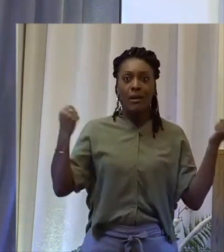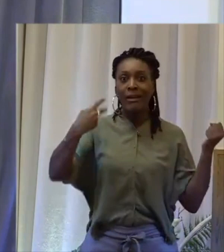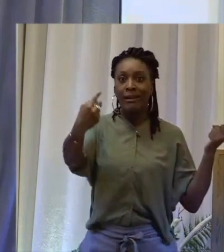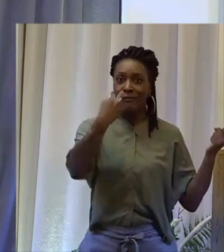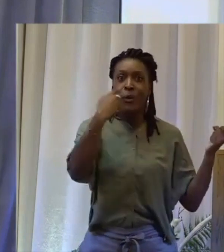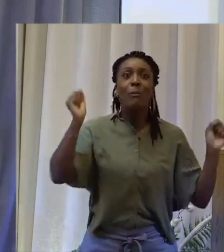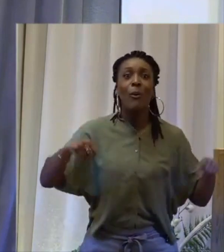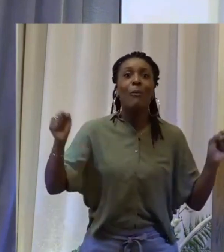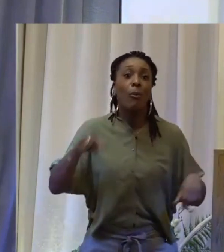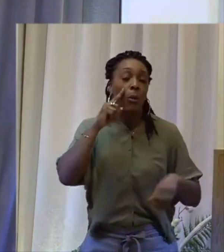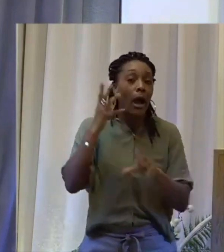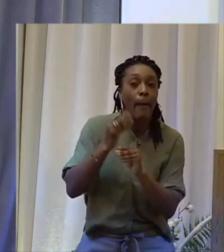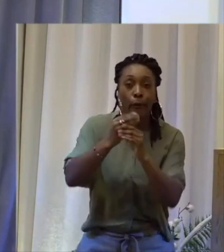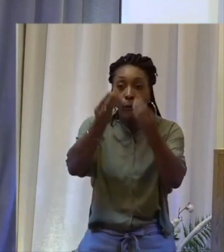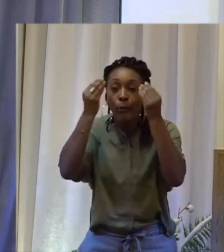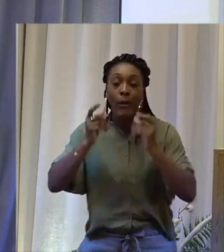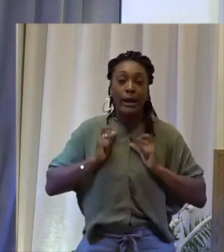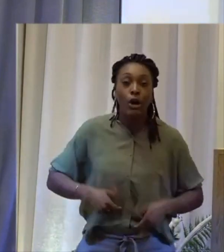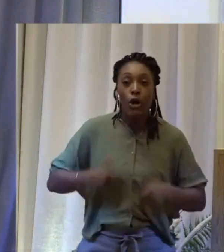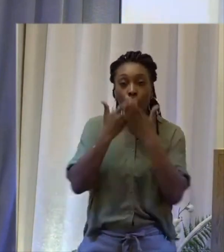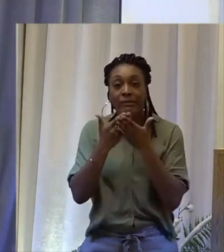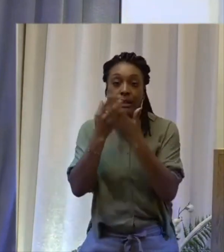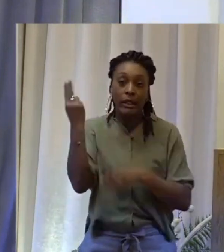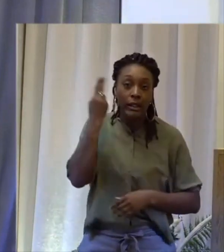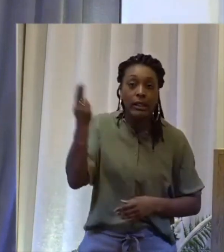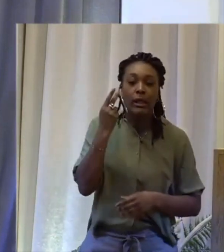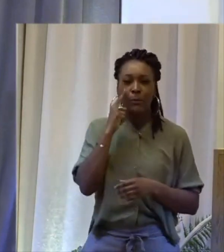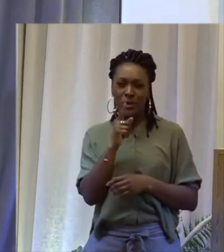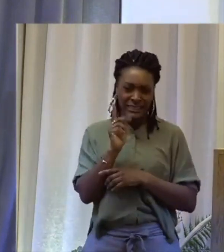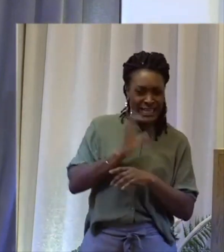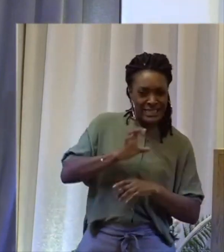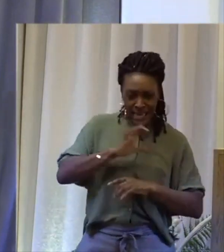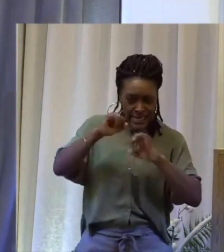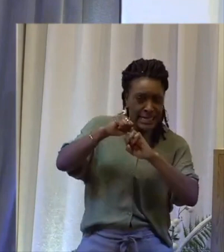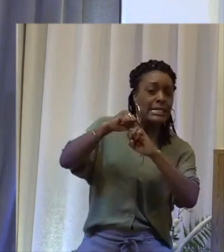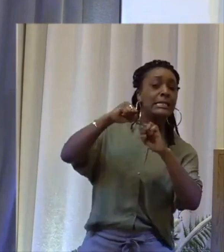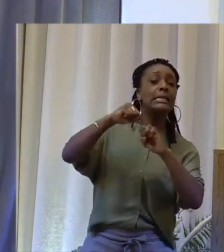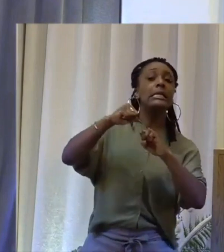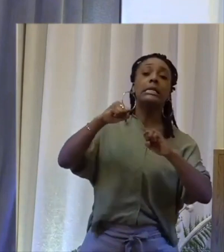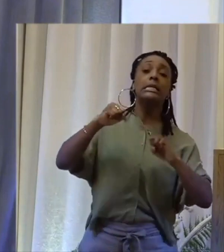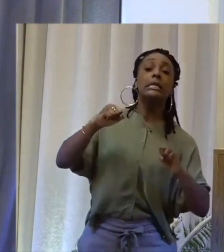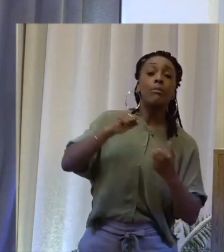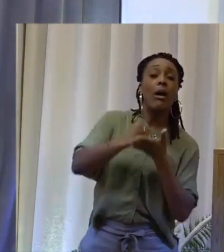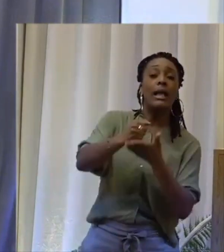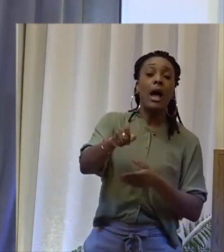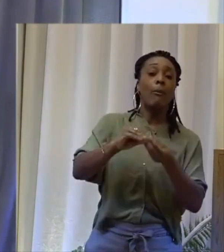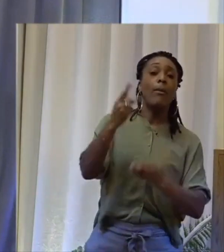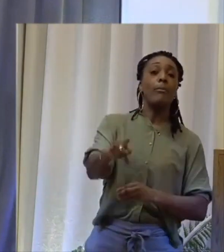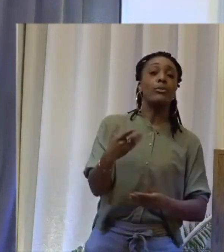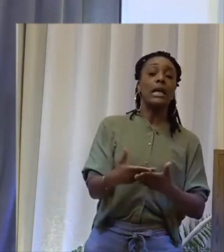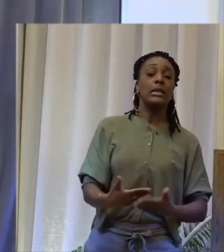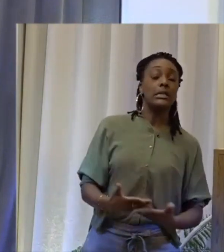outils qu'ils ont appris à l'école pour pouvoir analyser et essayer d'aider son prochain à dire ton problème, il est